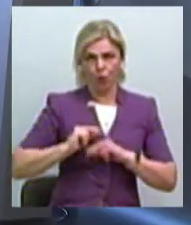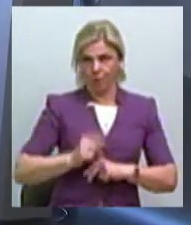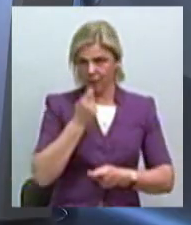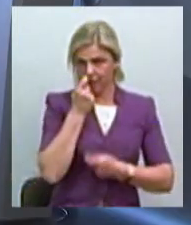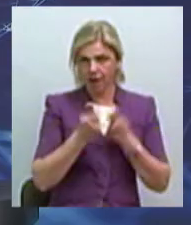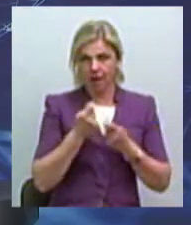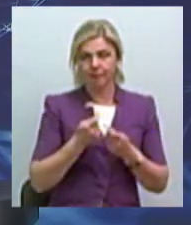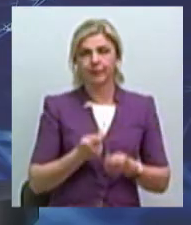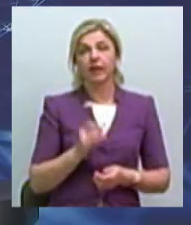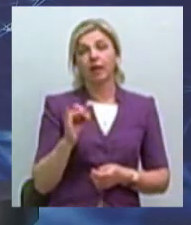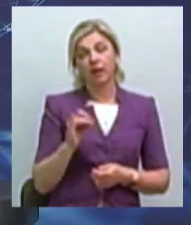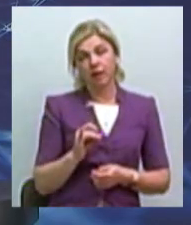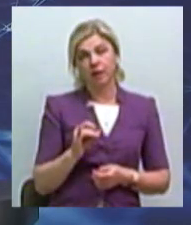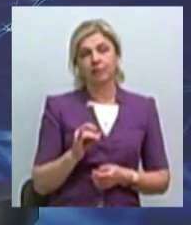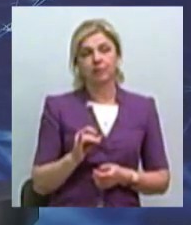От.